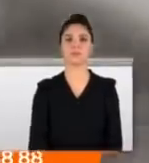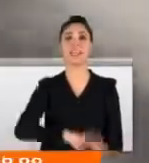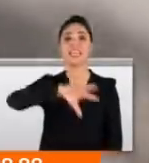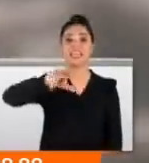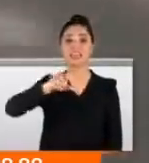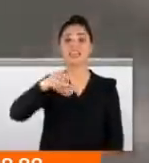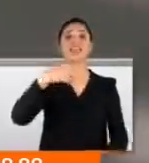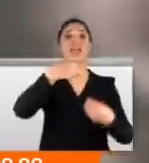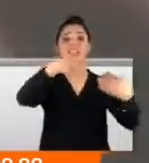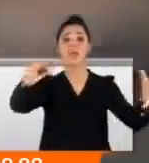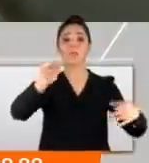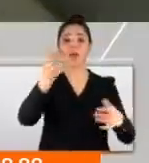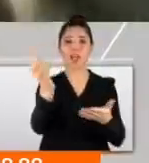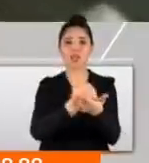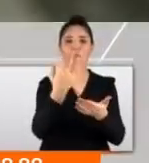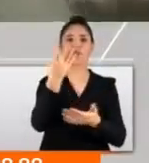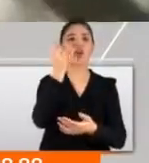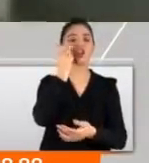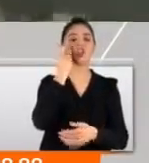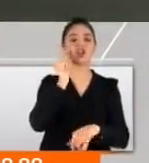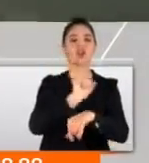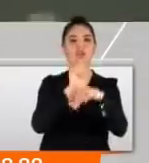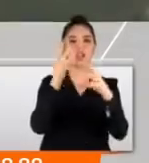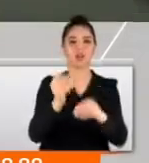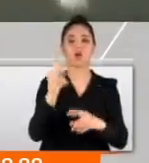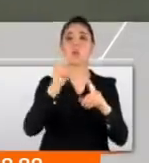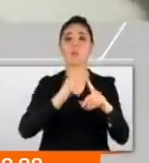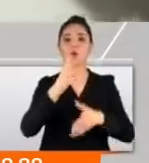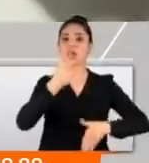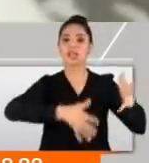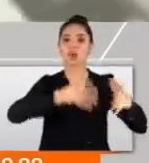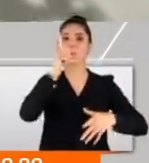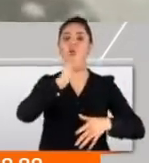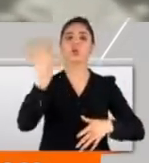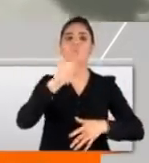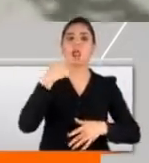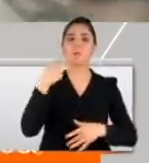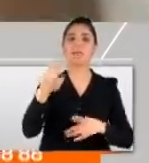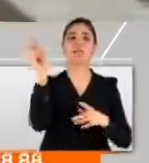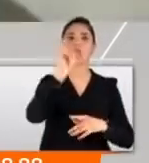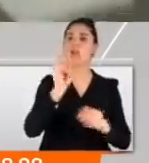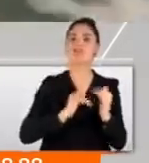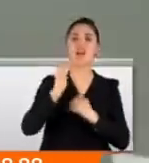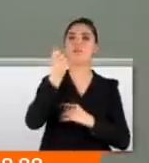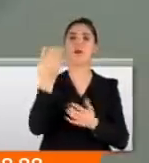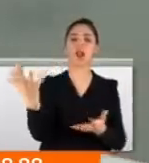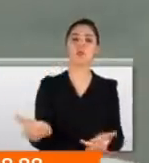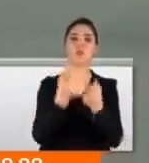Hırsızların saçtığı parayı toplayan 4 kişi gözaltına alındı. Polis sokaktan 150 bin dolardan fazla para